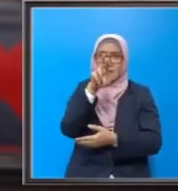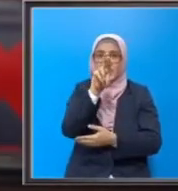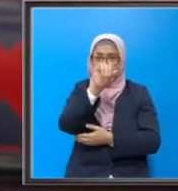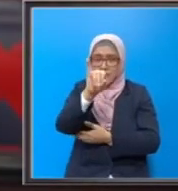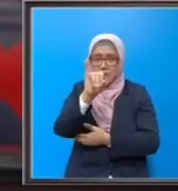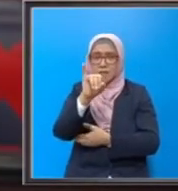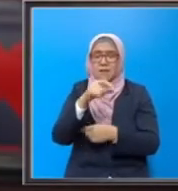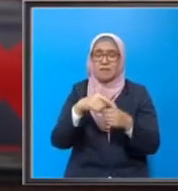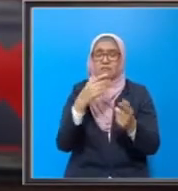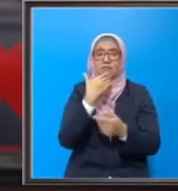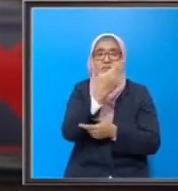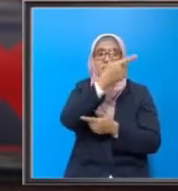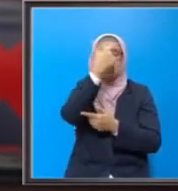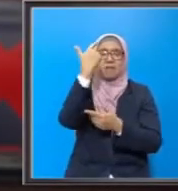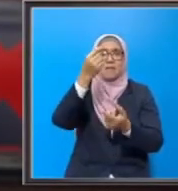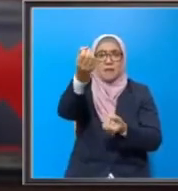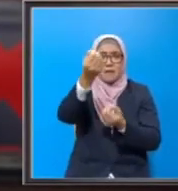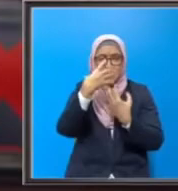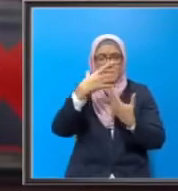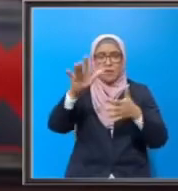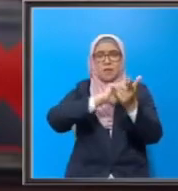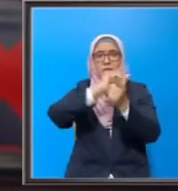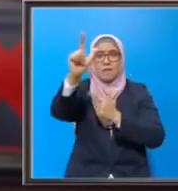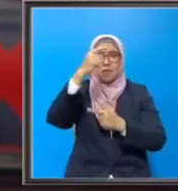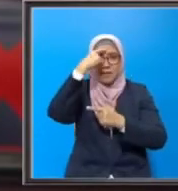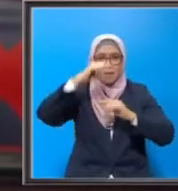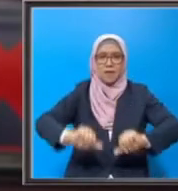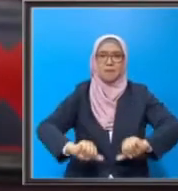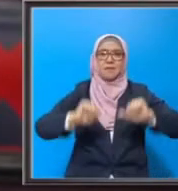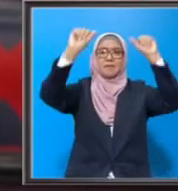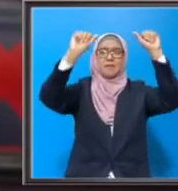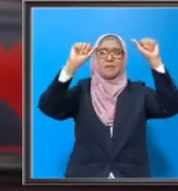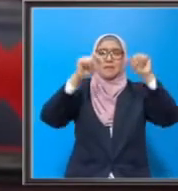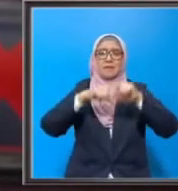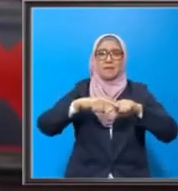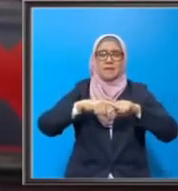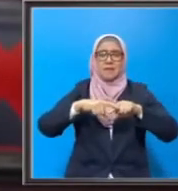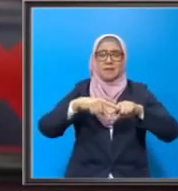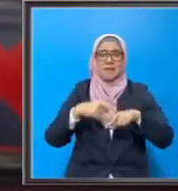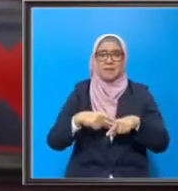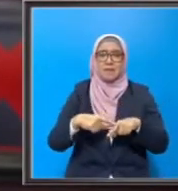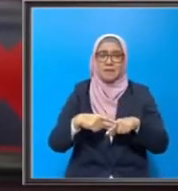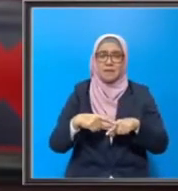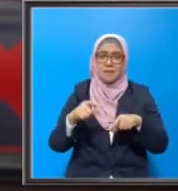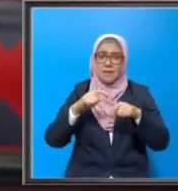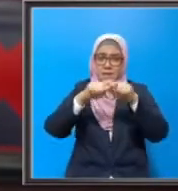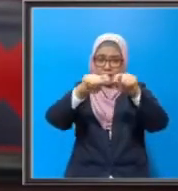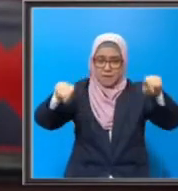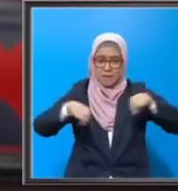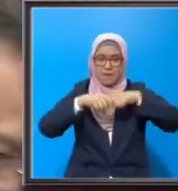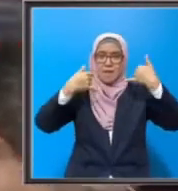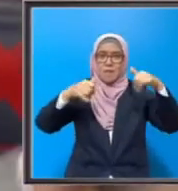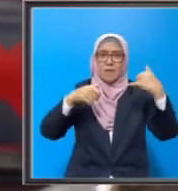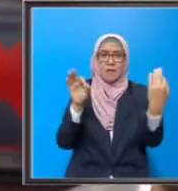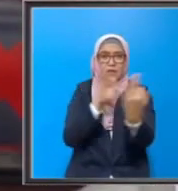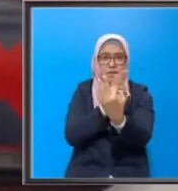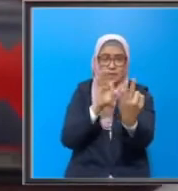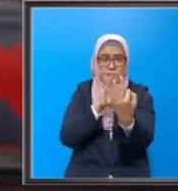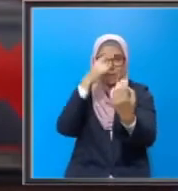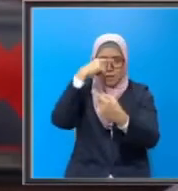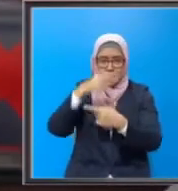diluluskan permohonan menit para pelanggan pusat bagi merancangkan lagi kehadiran para beliau